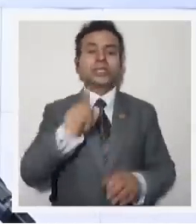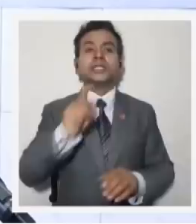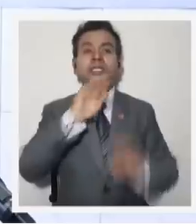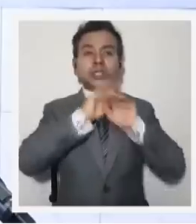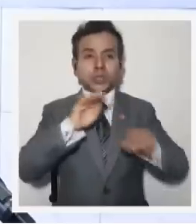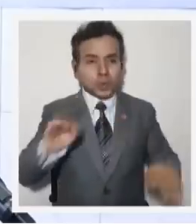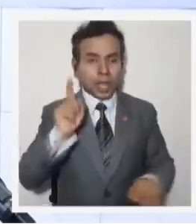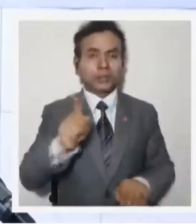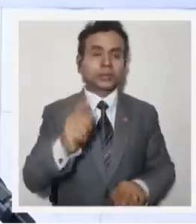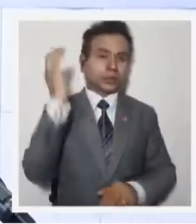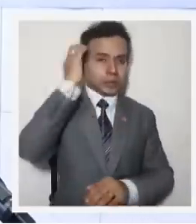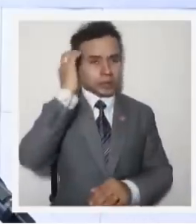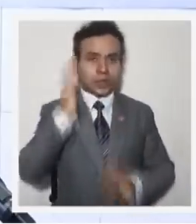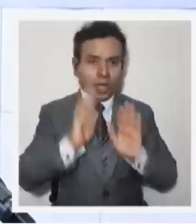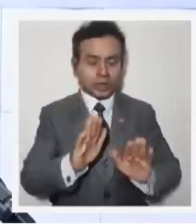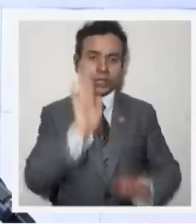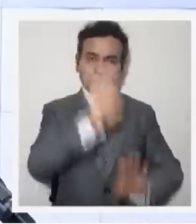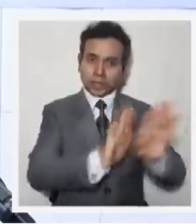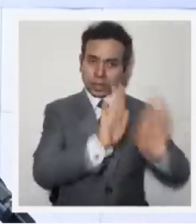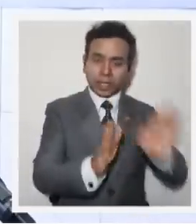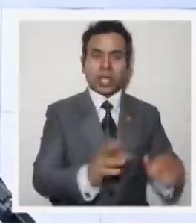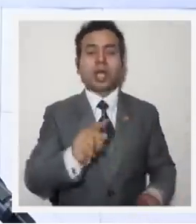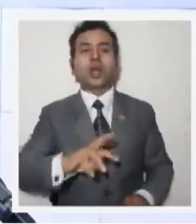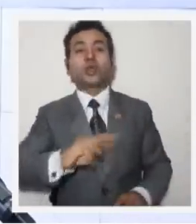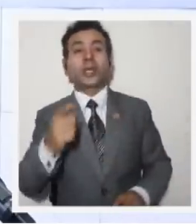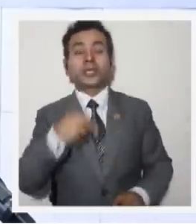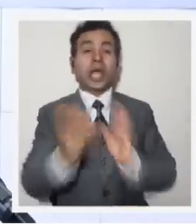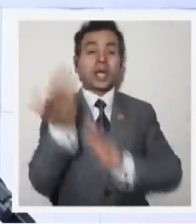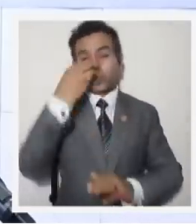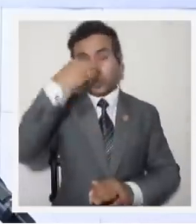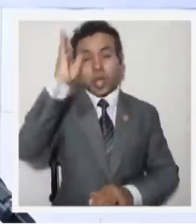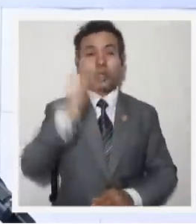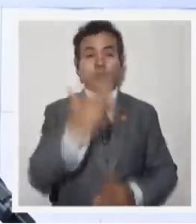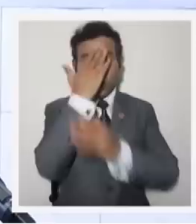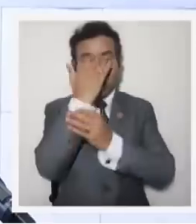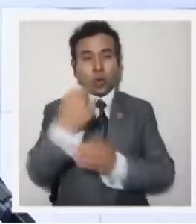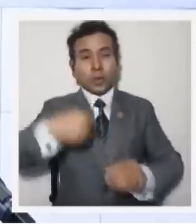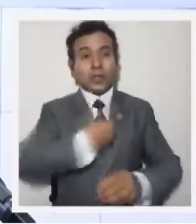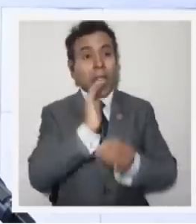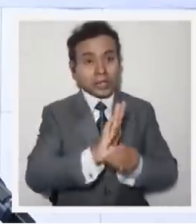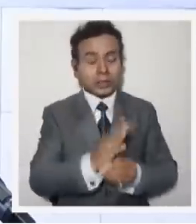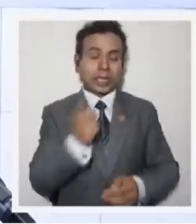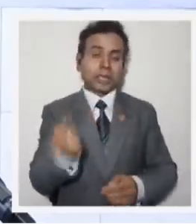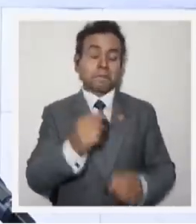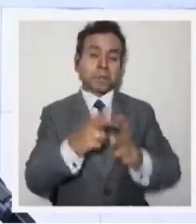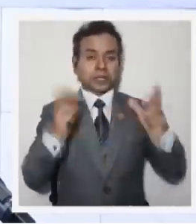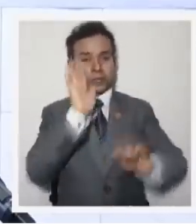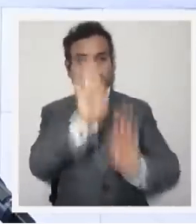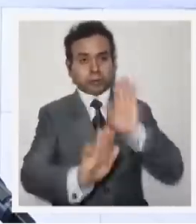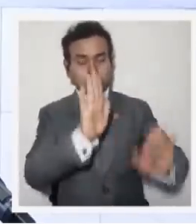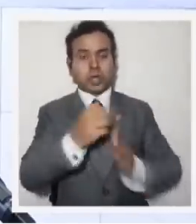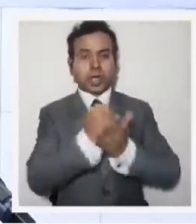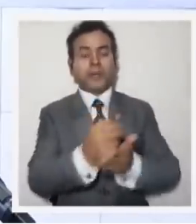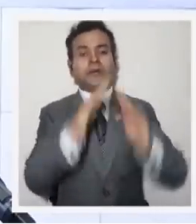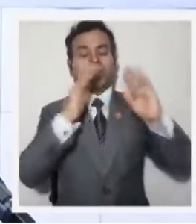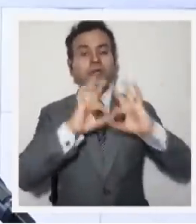শিশু যারা আছেন এবং যারা অসংক্রামক ব্যাধিতে ভুগছেন তারা বিশেষভাবে এই স্বাস্থ্য নিয়মগুলো মেনে চলবেন এবং নিজেদের